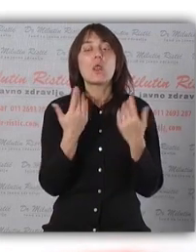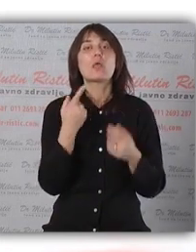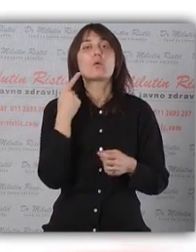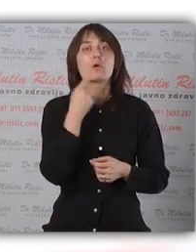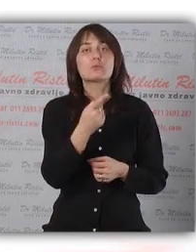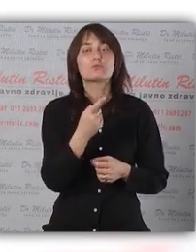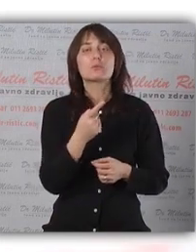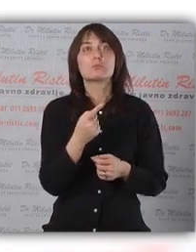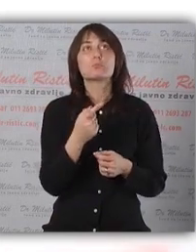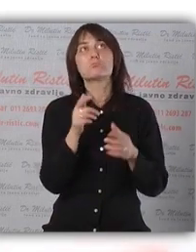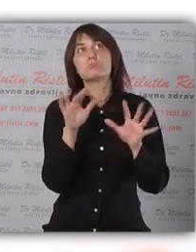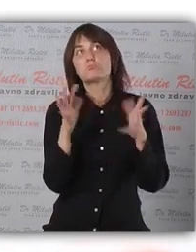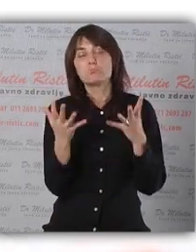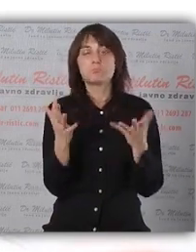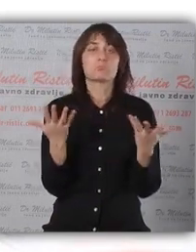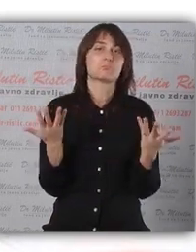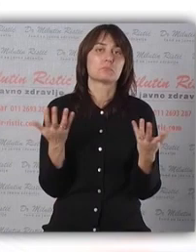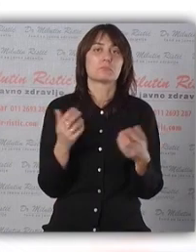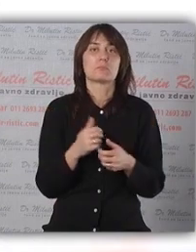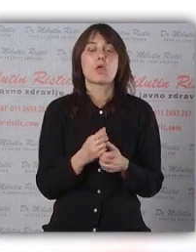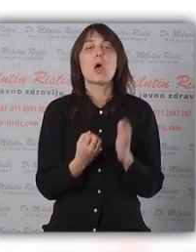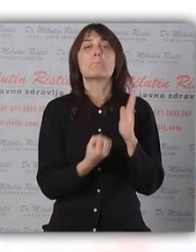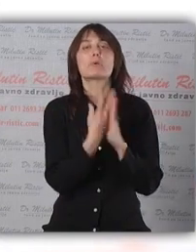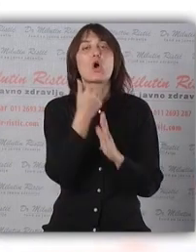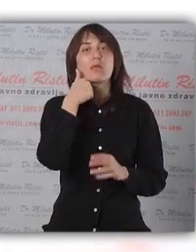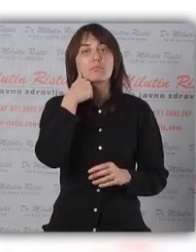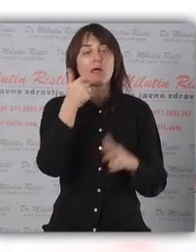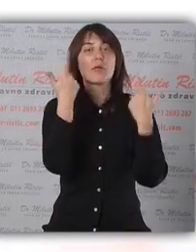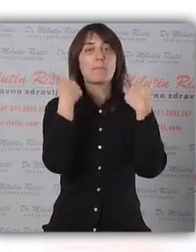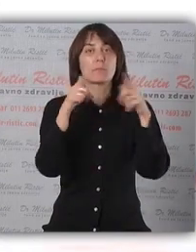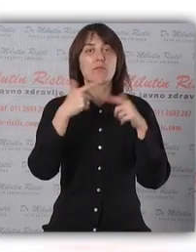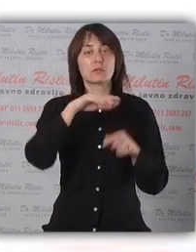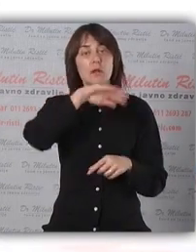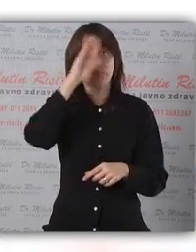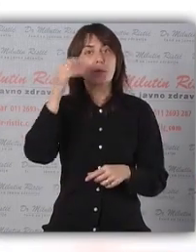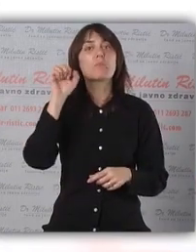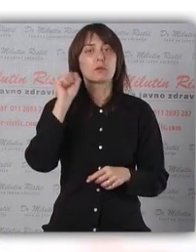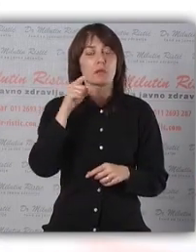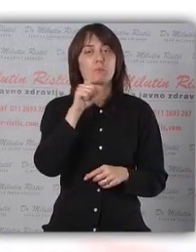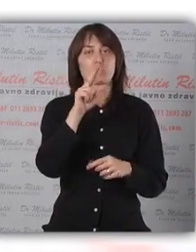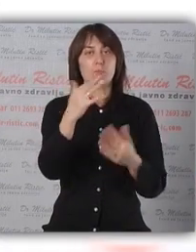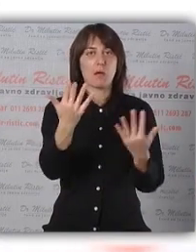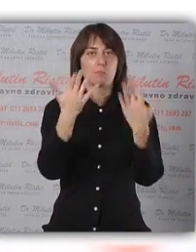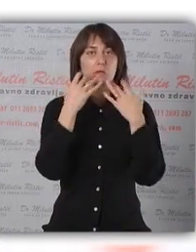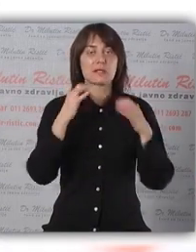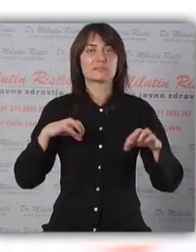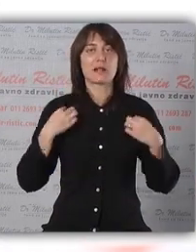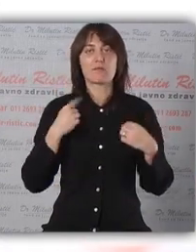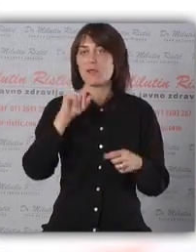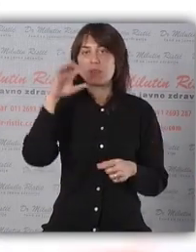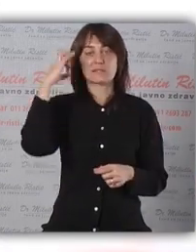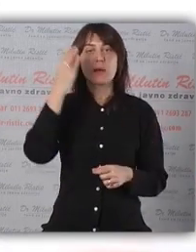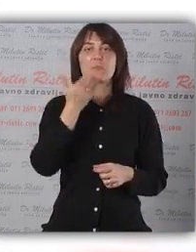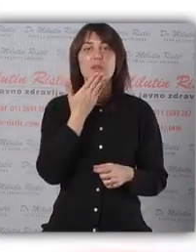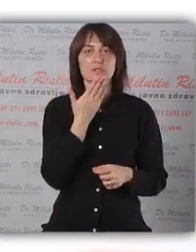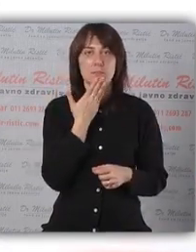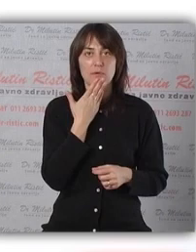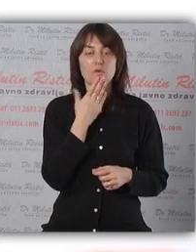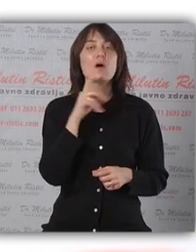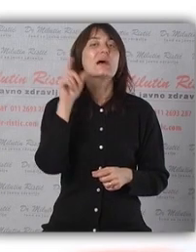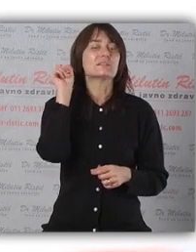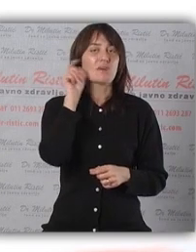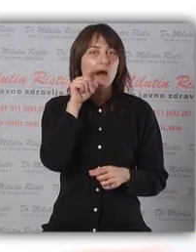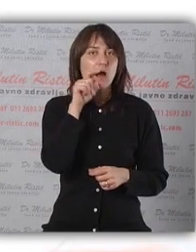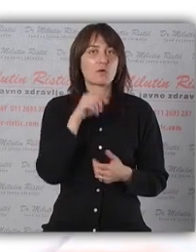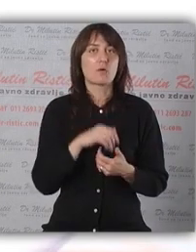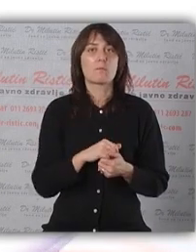Takođe me pitaju koliki je to optimum, odnosno broj dana da provedu na planini da bi to imalo uticaj na zdravlje, a ne